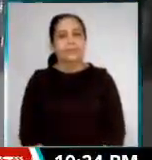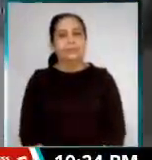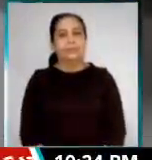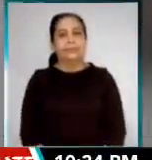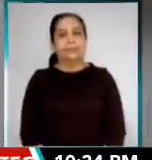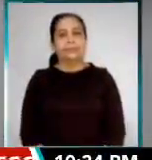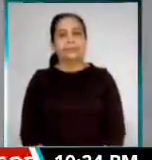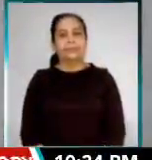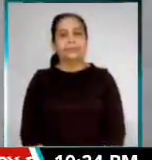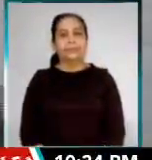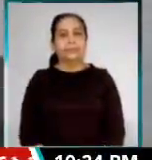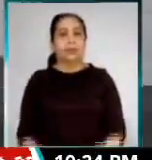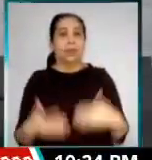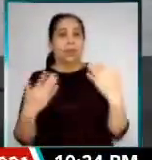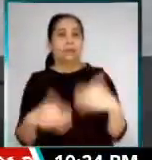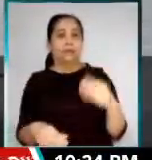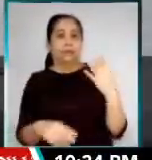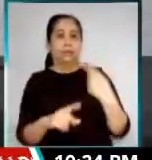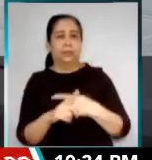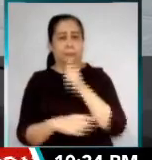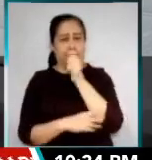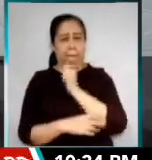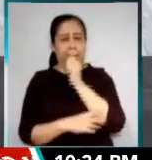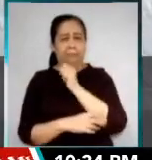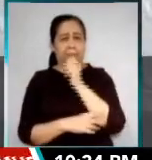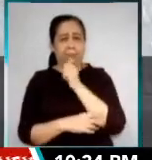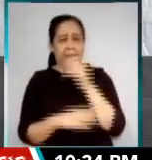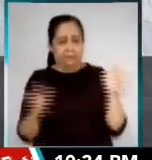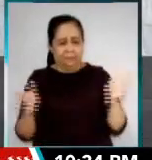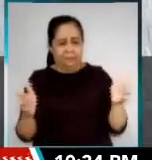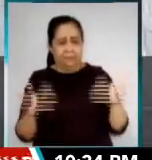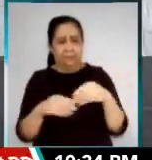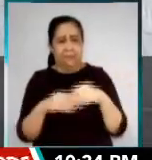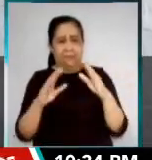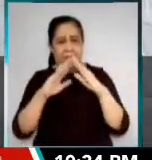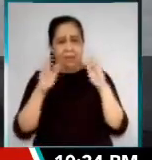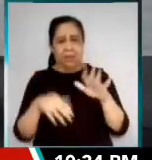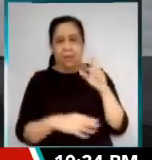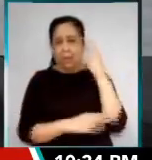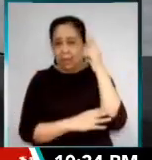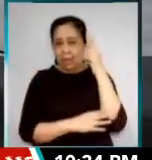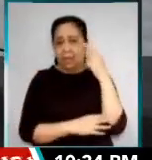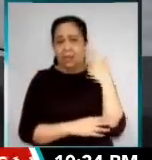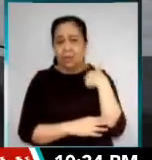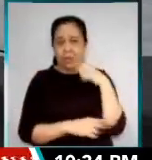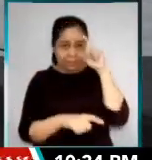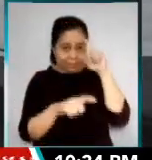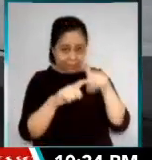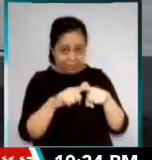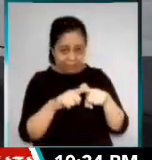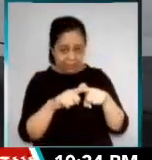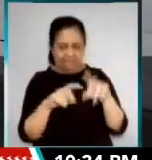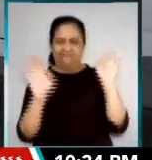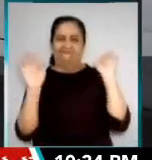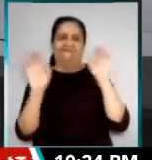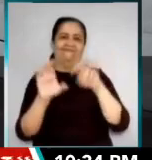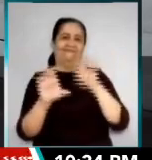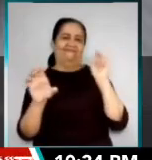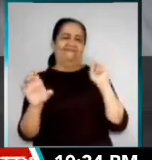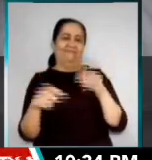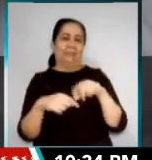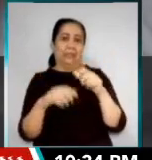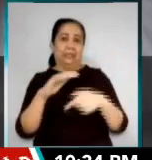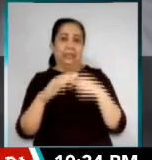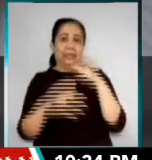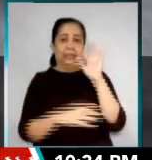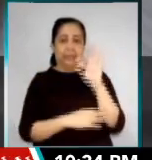Matapos ang ilang buwang pagtitiis sa maliit na espasyong ito sa bahay ng tiyuhin kung saan sila nakikitira, bumitaw na sa pag-aaral ang grade 9 student na si Berna,